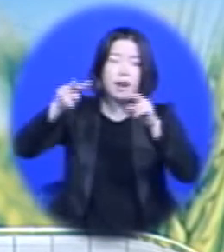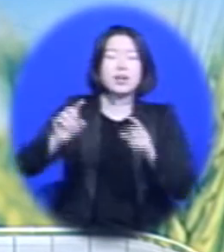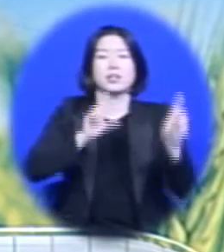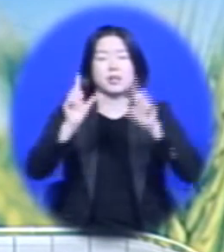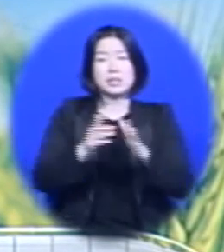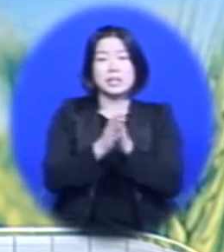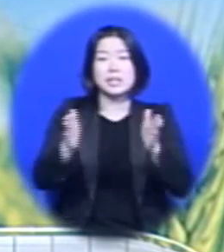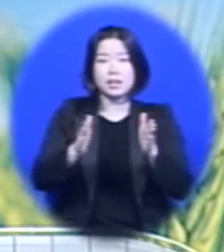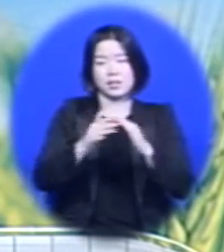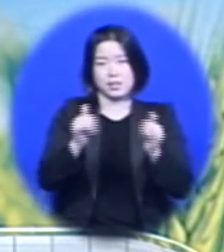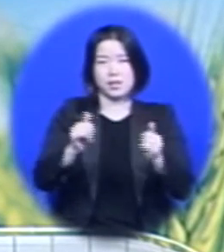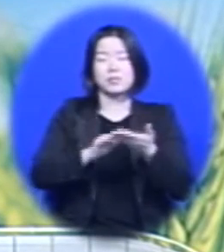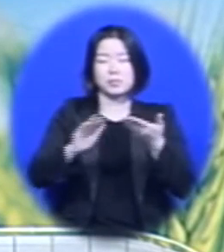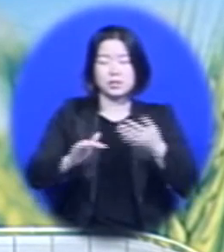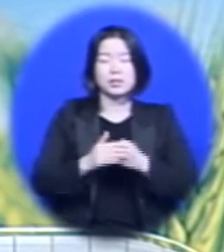시작했던 사람입니다.